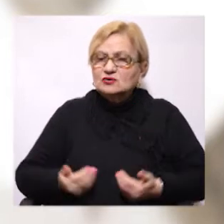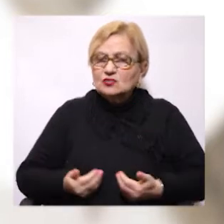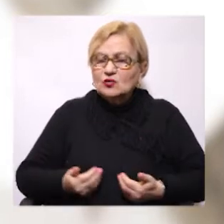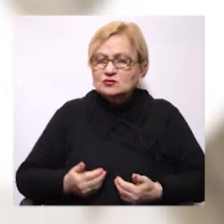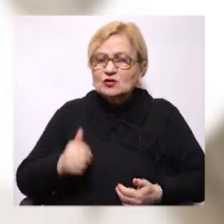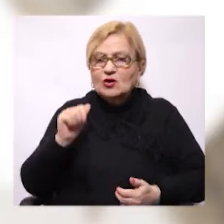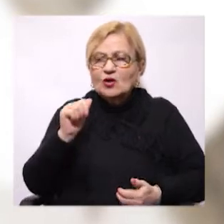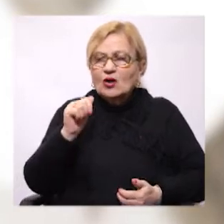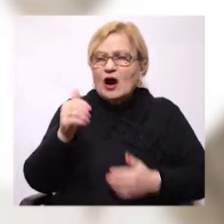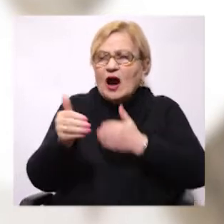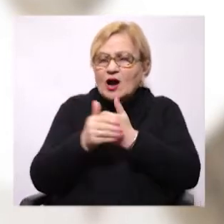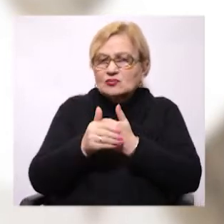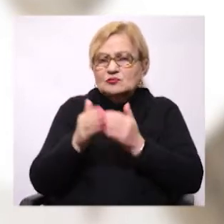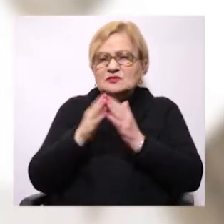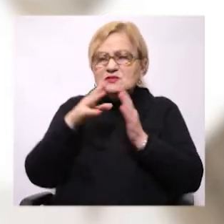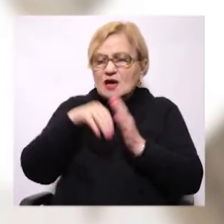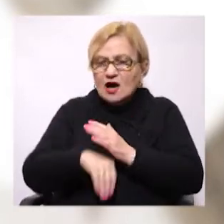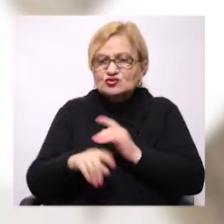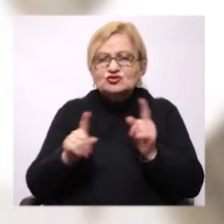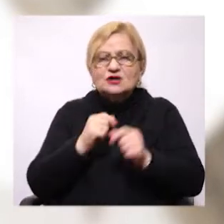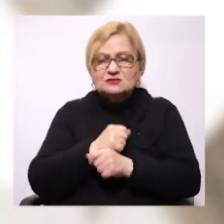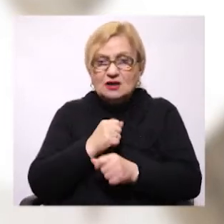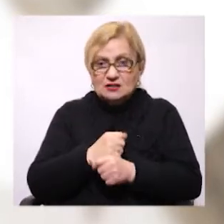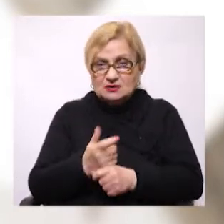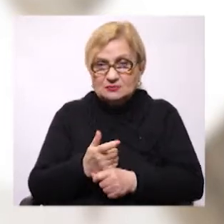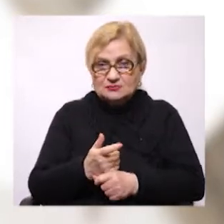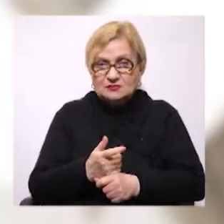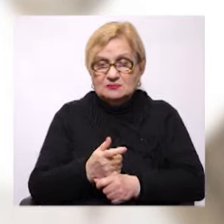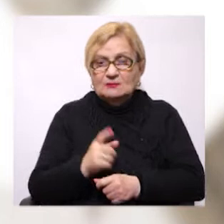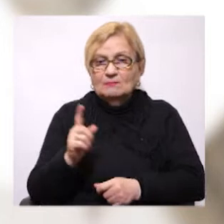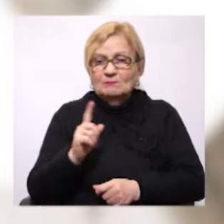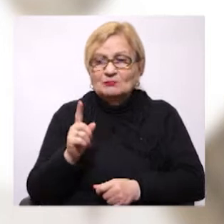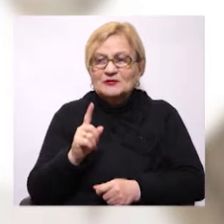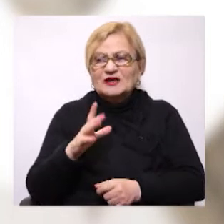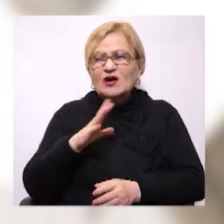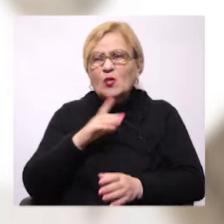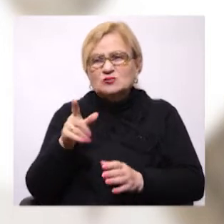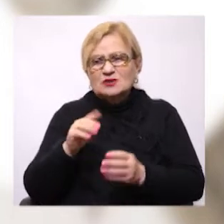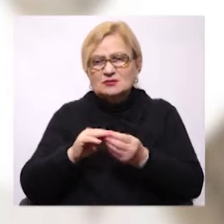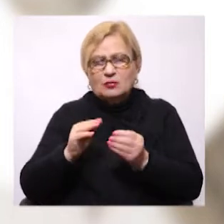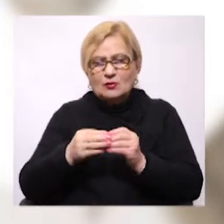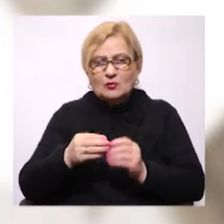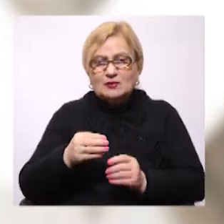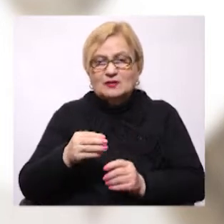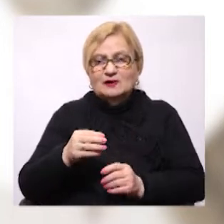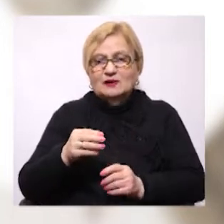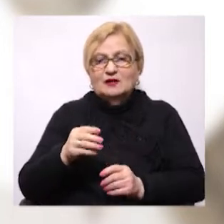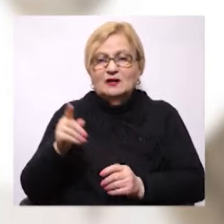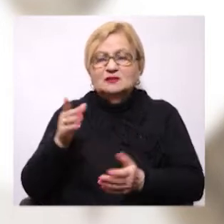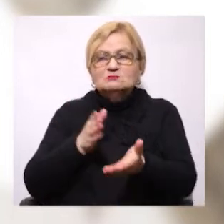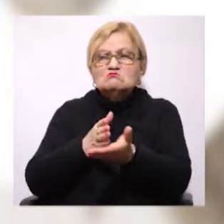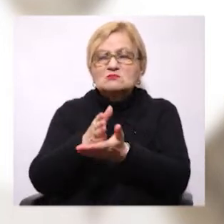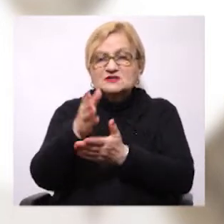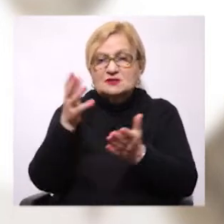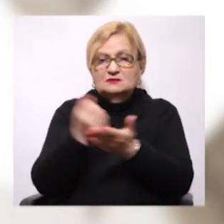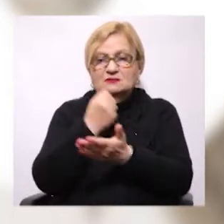როგორები იყვნენ ისინი ახლობლებთან, როგორ იქცეოდნენ, რას აკეთებდნენ, რა სისუსტეებს ავლენდნენ, როგორ აღწევდნენ თავიანთ